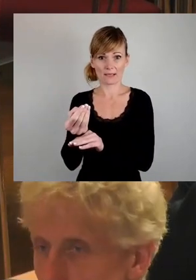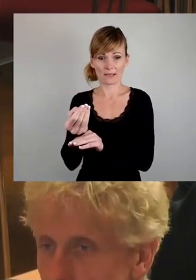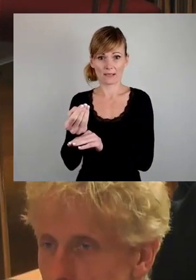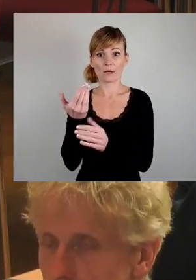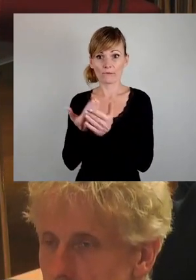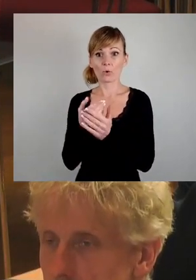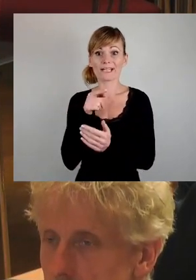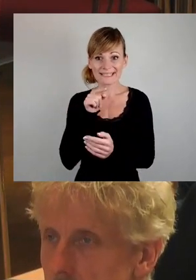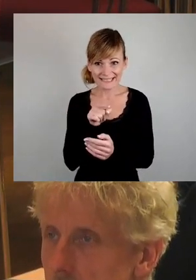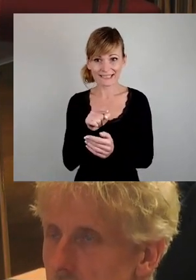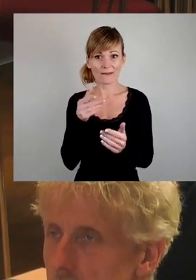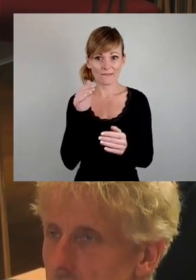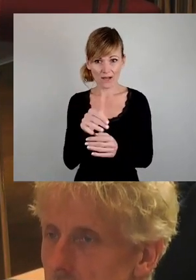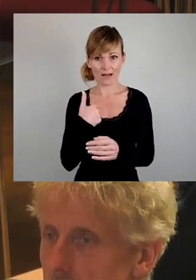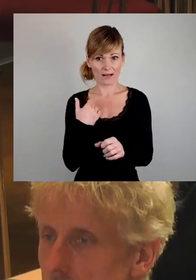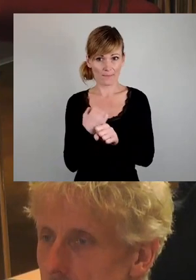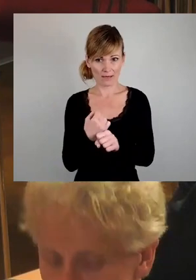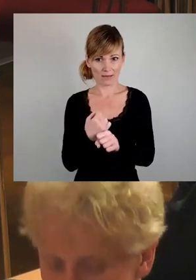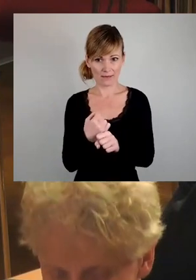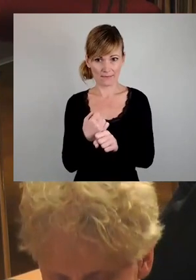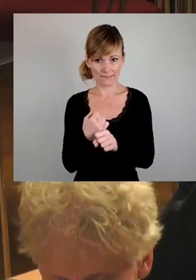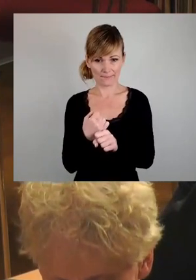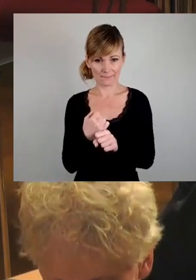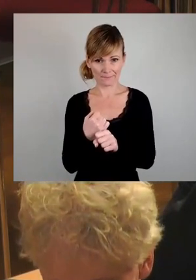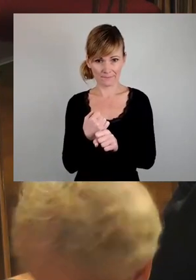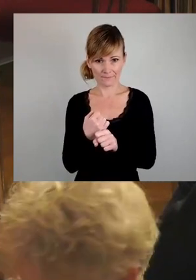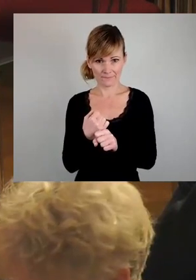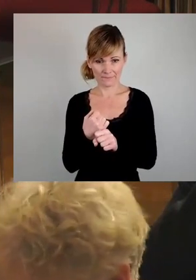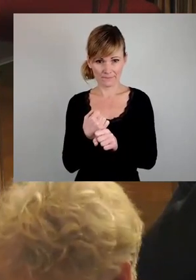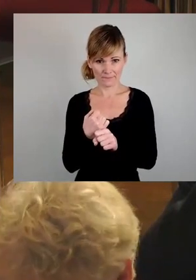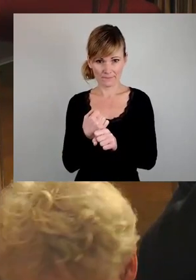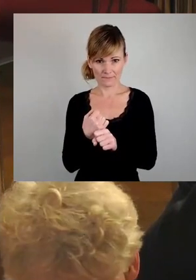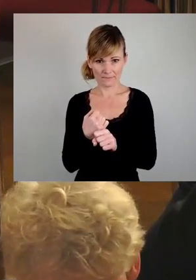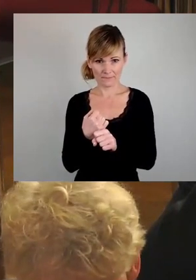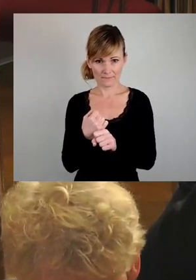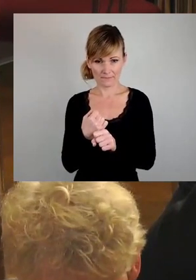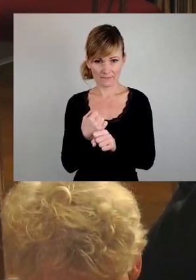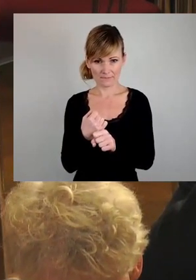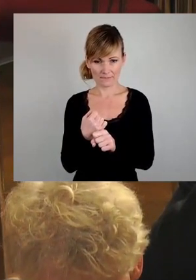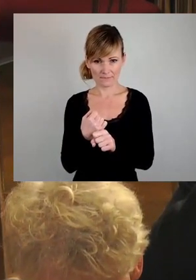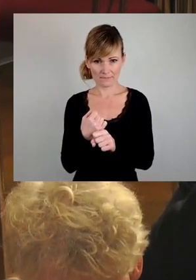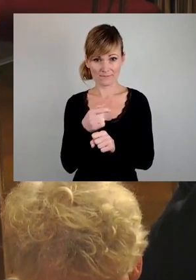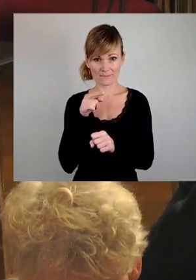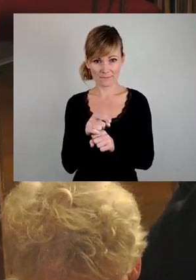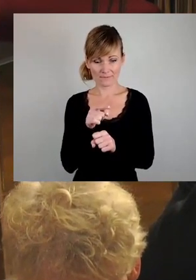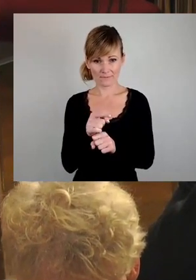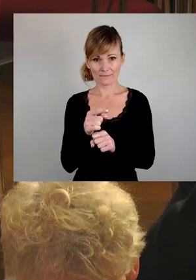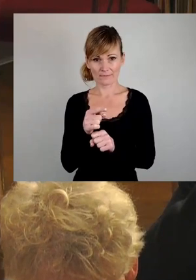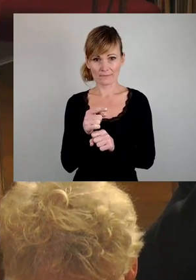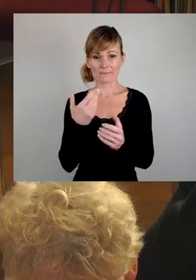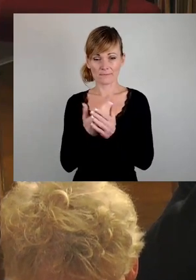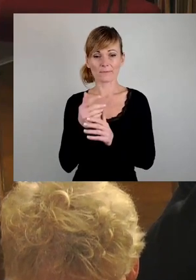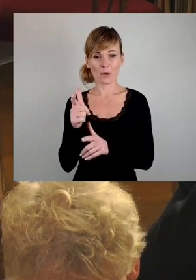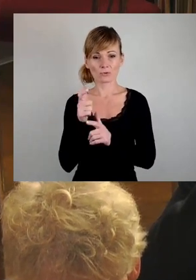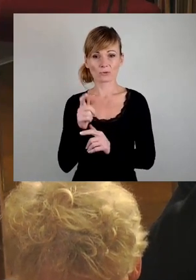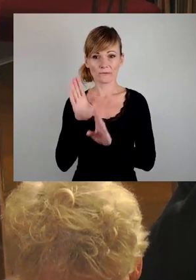tun. Wir haben ja bisher einfach diesen Antrag, weil der ja praktisch erledigt ist, weil er in diesem Ausschussvotum drin ist. Wenn